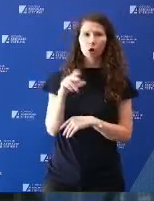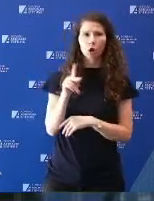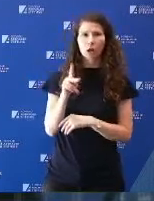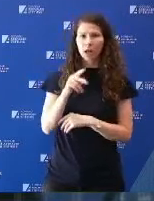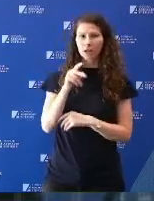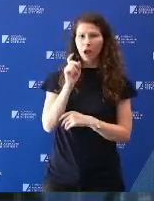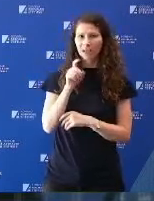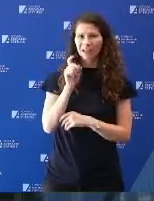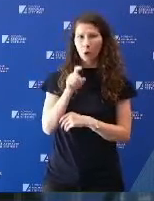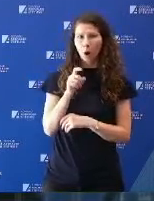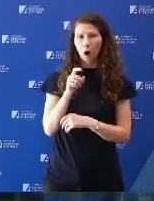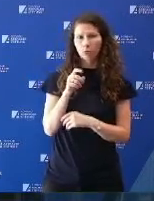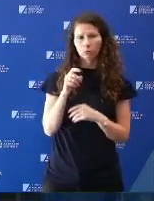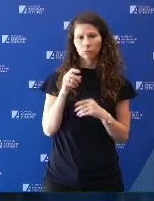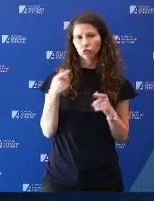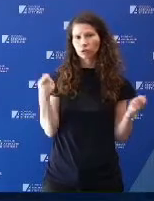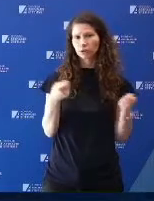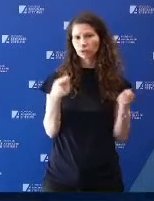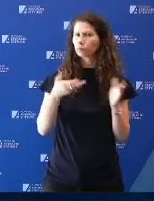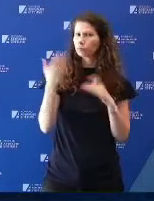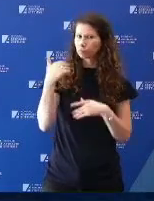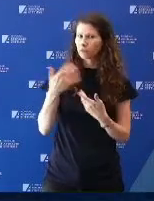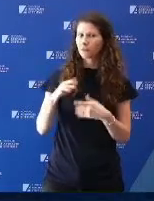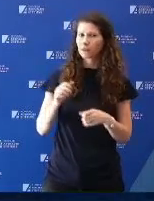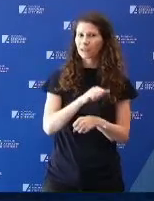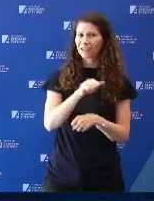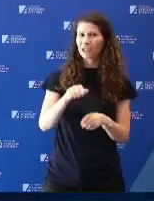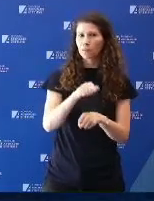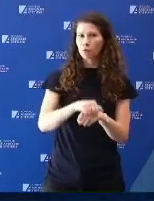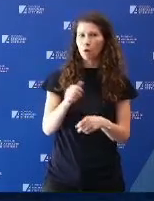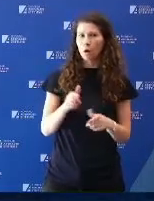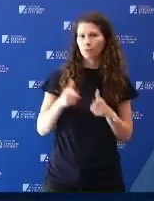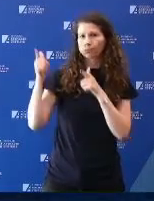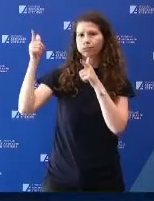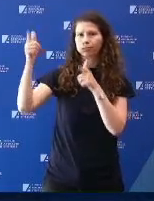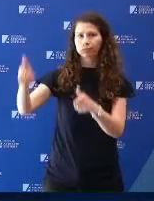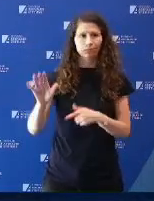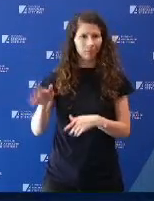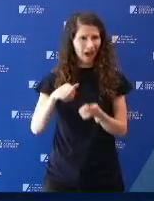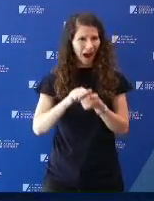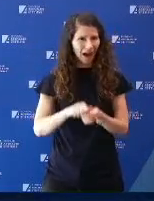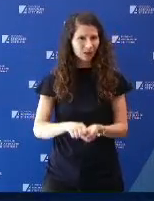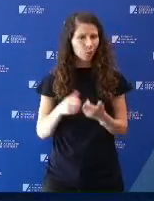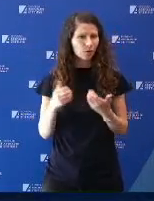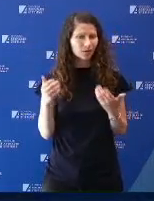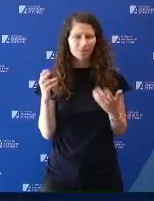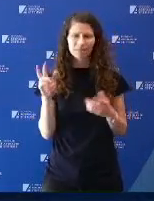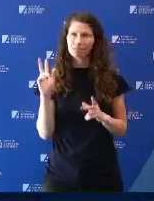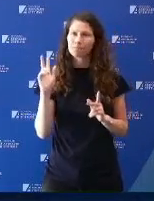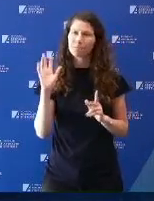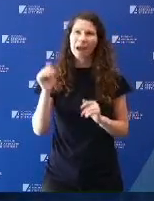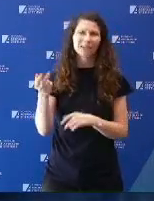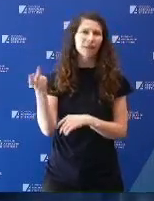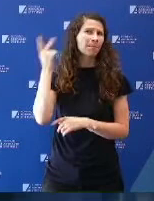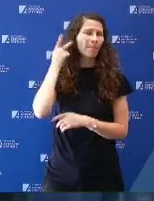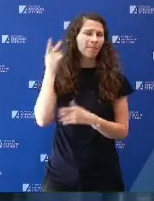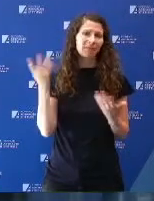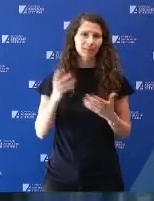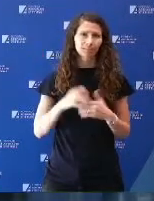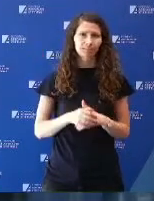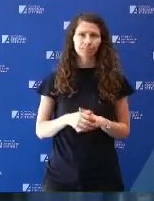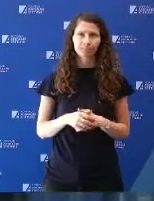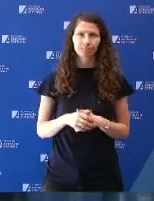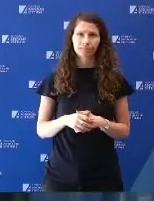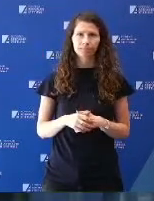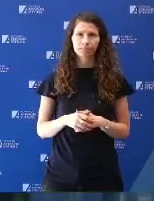und anderen Mitgliedern des Digitalrats in Singapur. Was war Ihr prägendster Eindruck? Also mein prägendster Eindruck war, die, sag ich